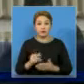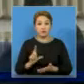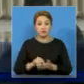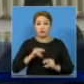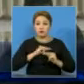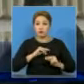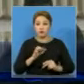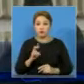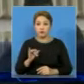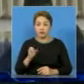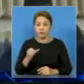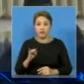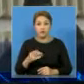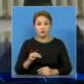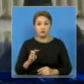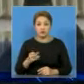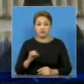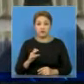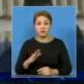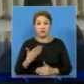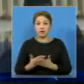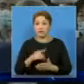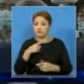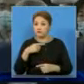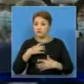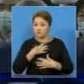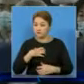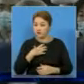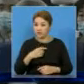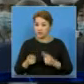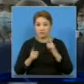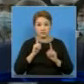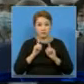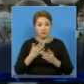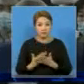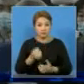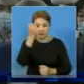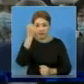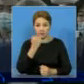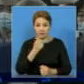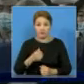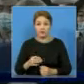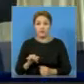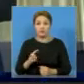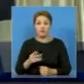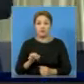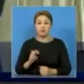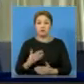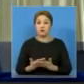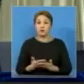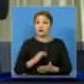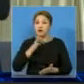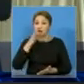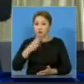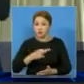труда Кабикуан Ишбаев и Туратай Шамауф отметили важность совещания и выразили благодарность Амангали Бердалину, который ответил